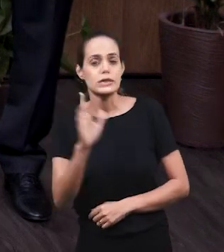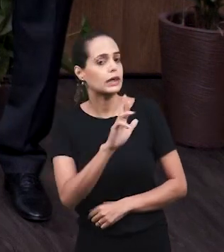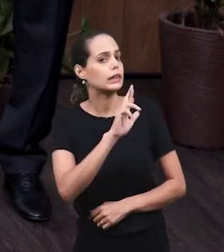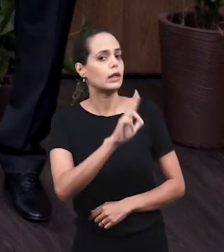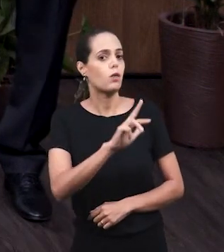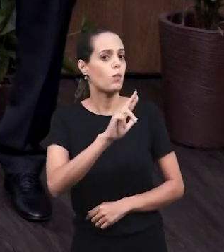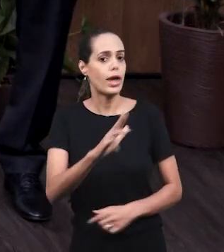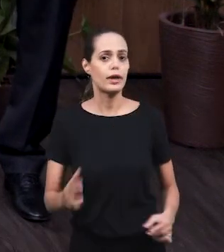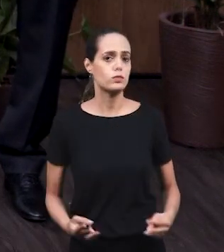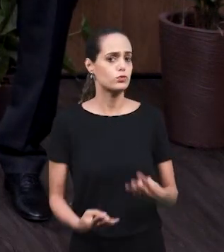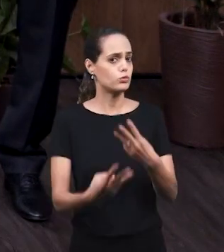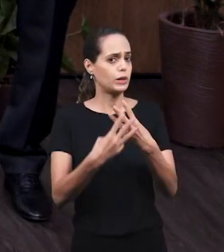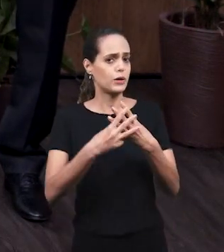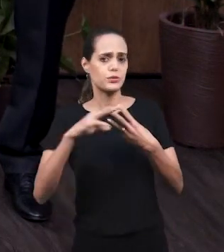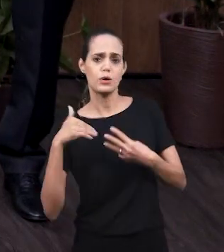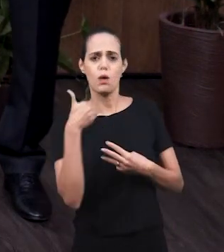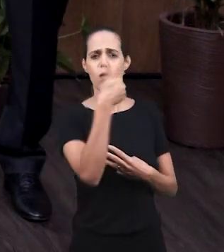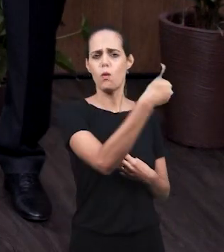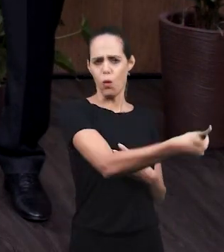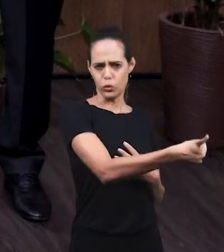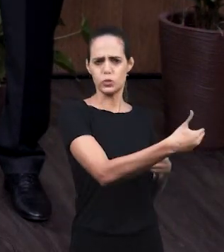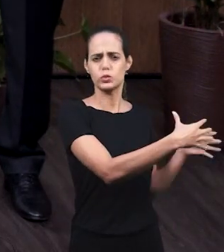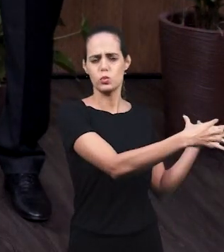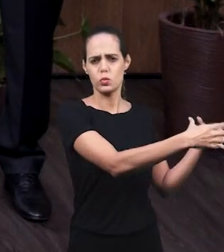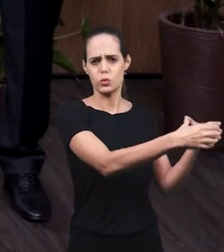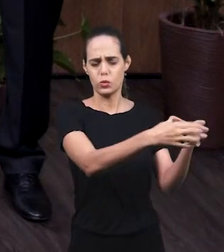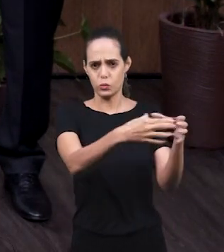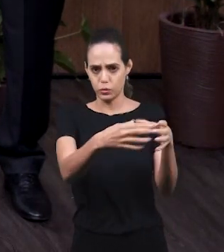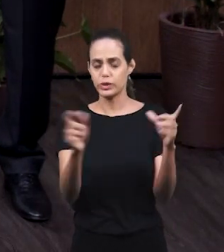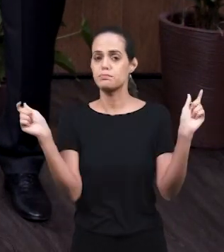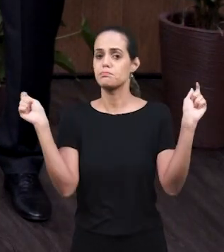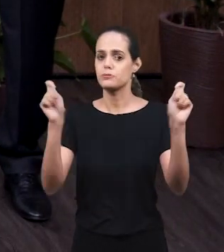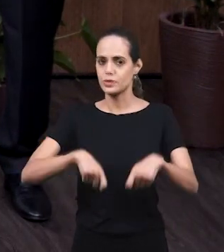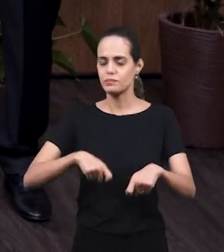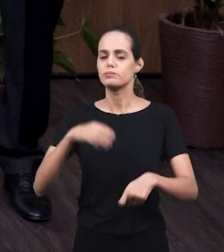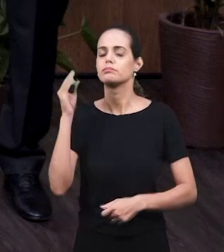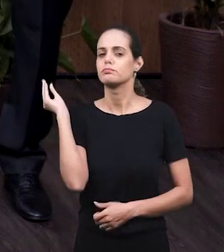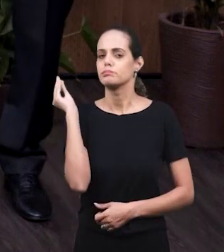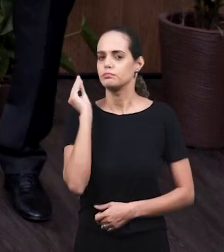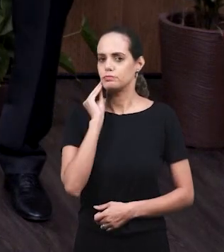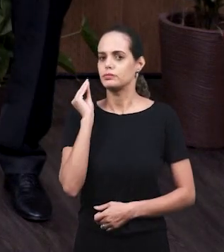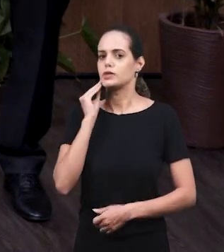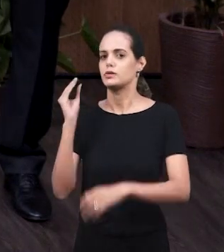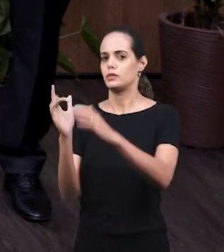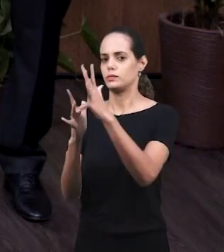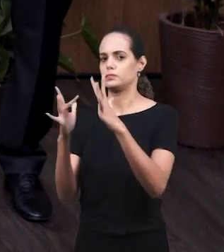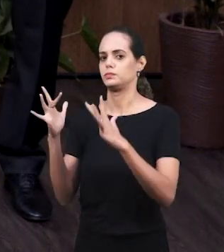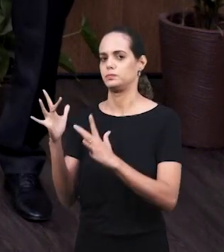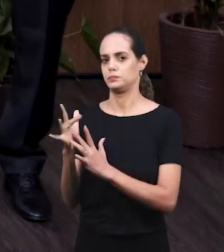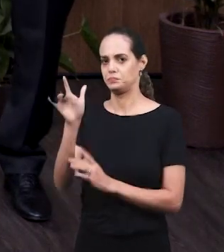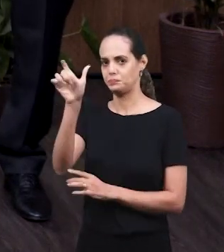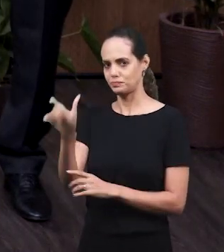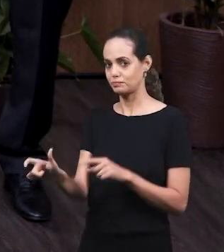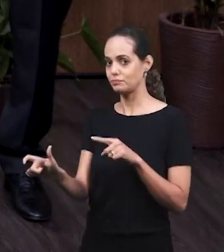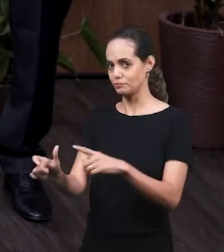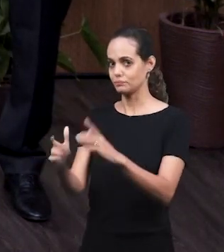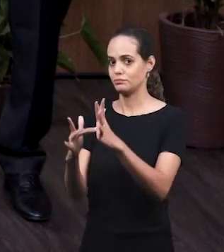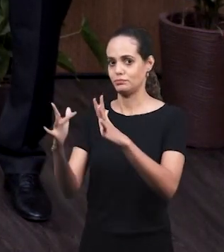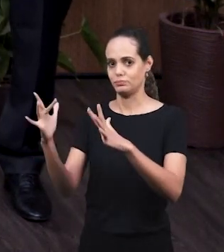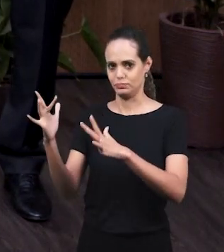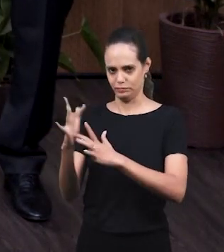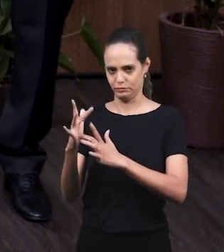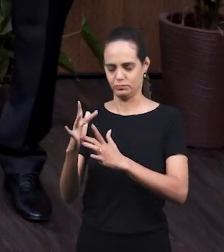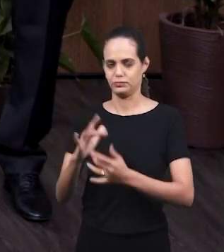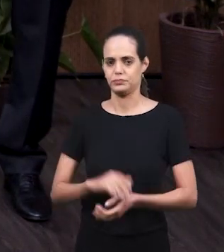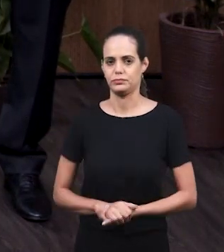d'autres gens qui passeraient à avoir l'opportunité de salut en Jésus. La grande